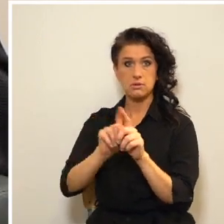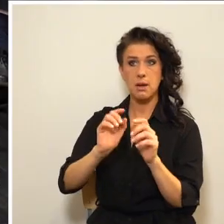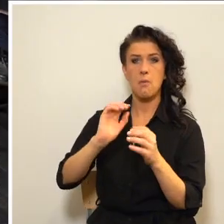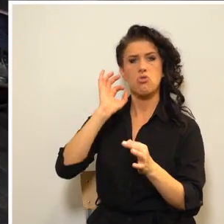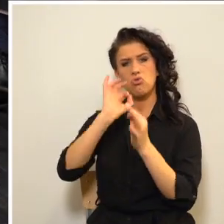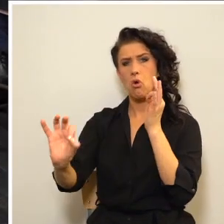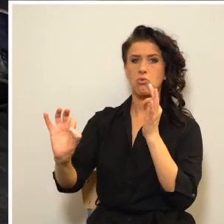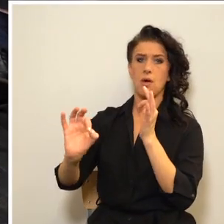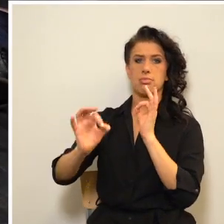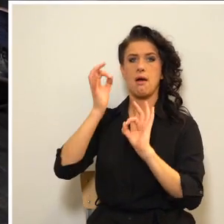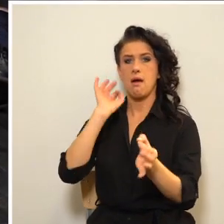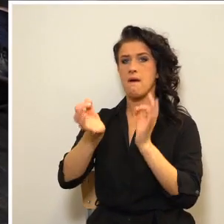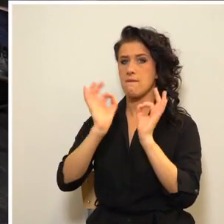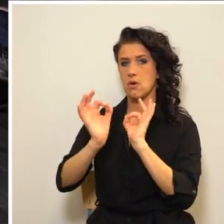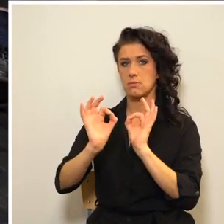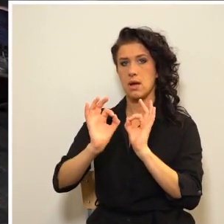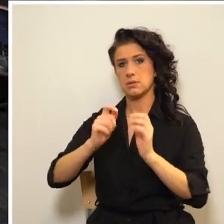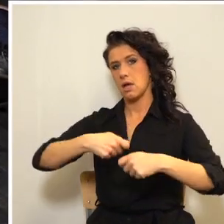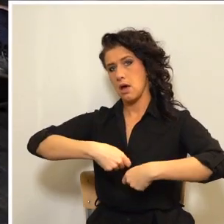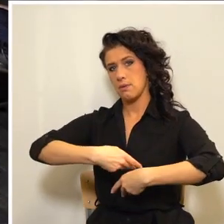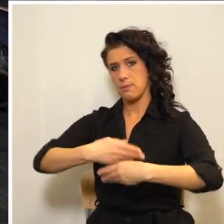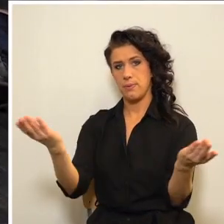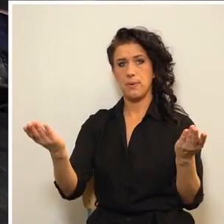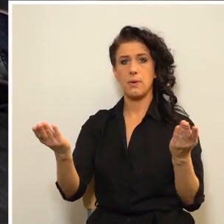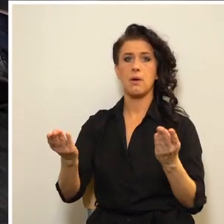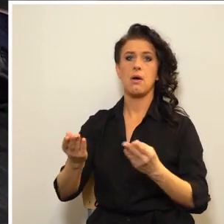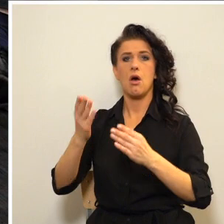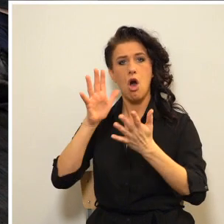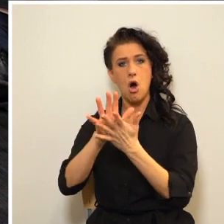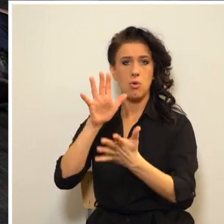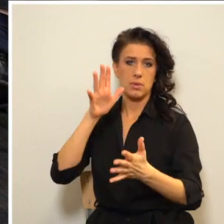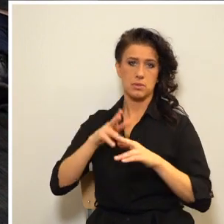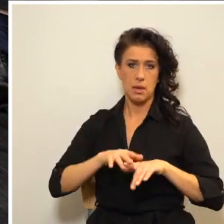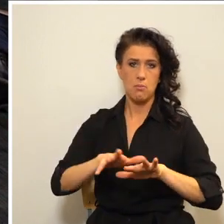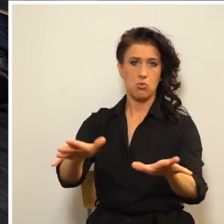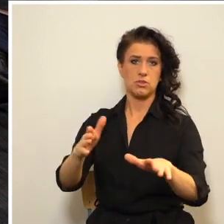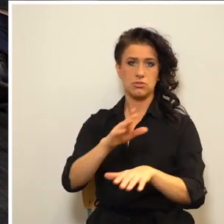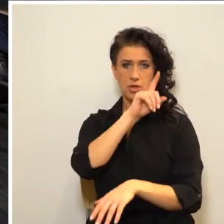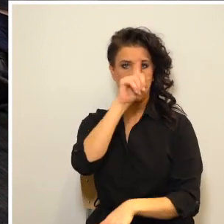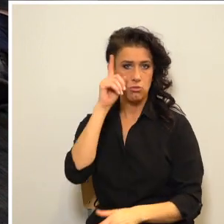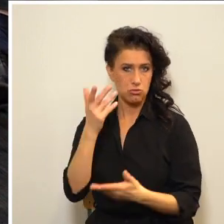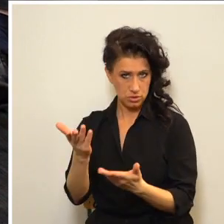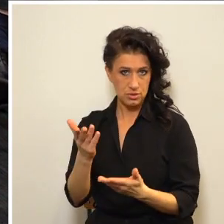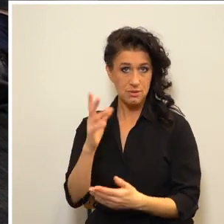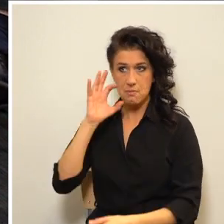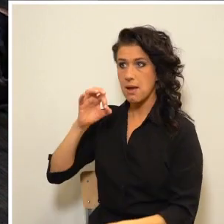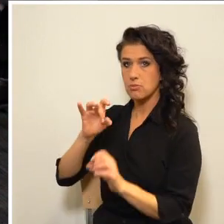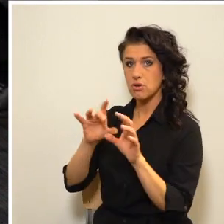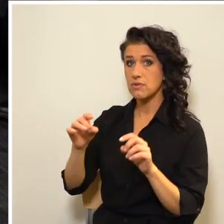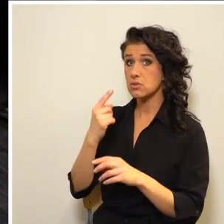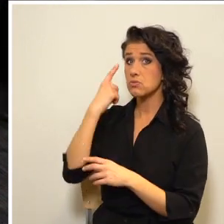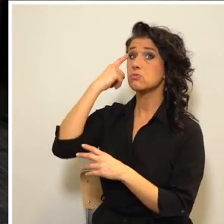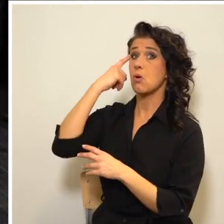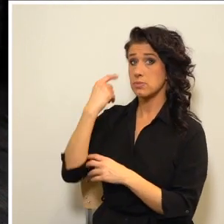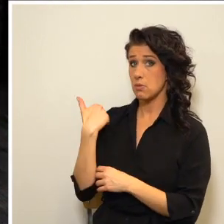i to jest moim zdaniem ważna wypowiedź Ponieważ z jednej strony rzeczywiście to pan polecał Wspomniał że socjologicznych badań